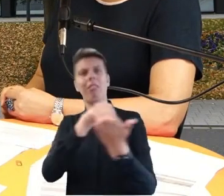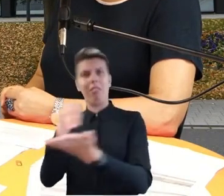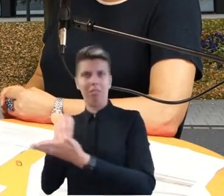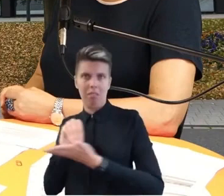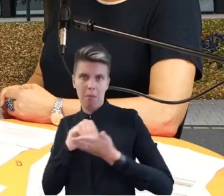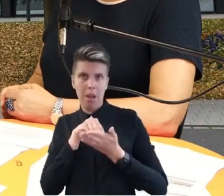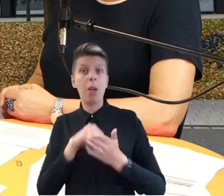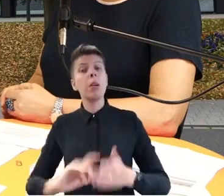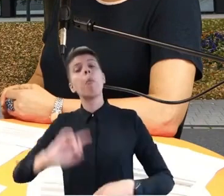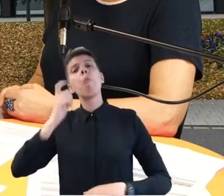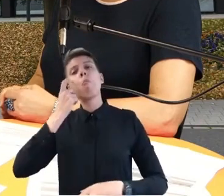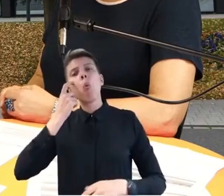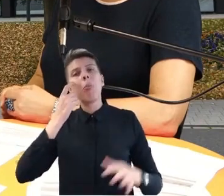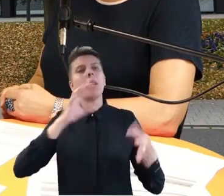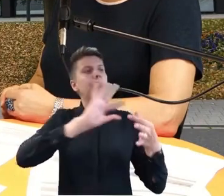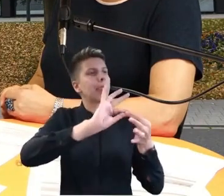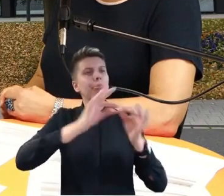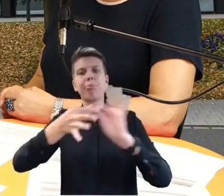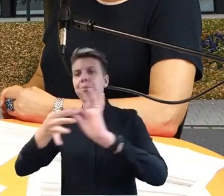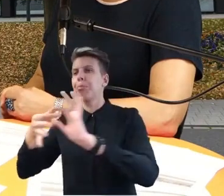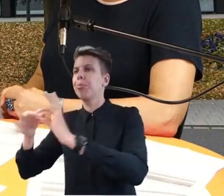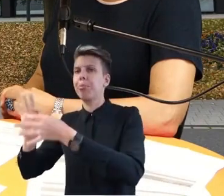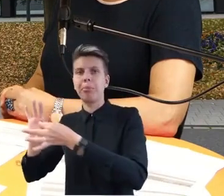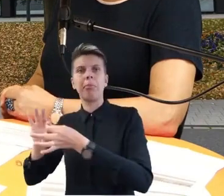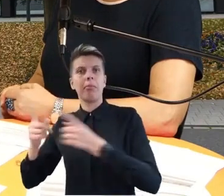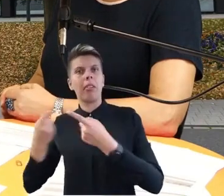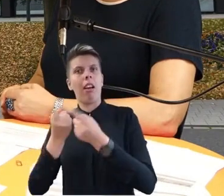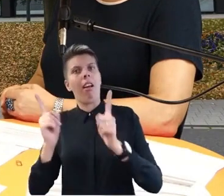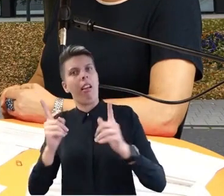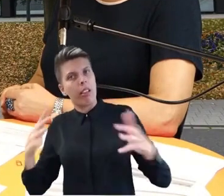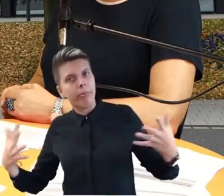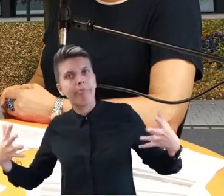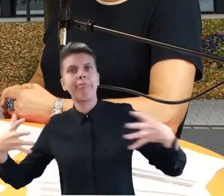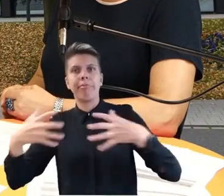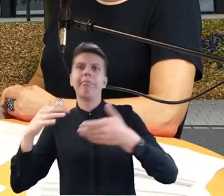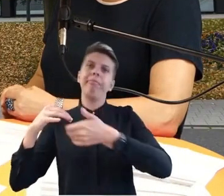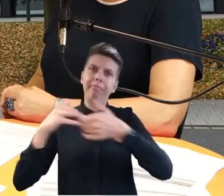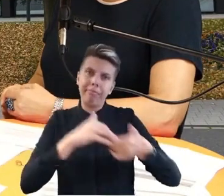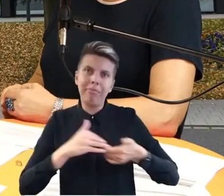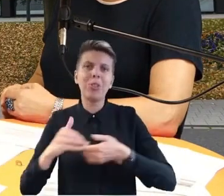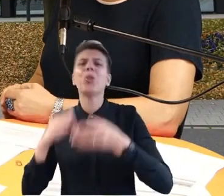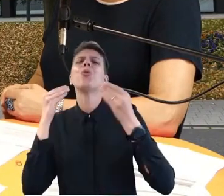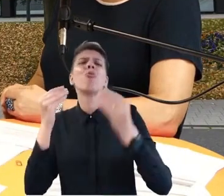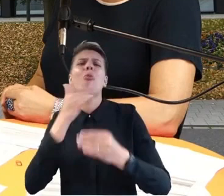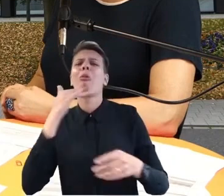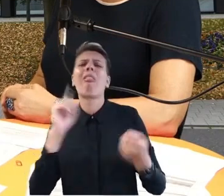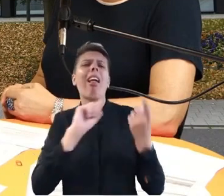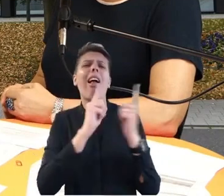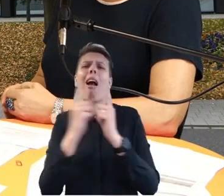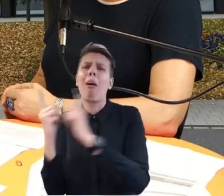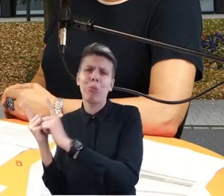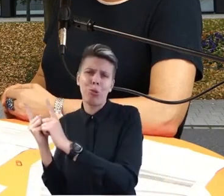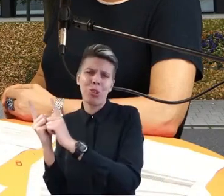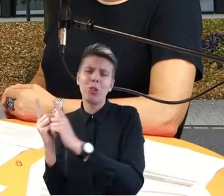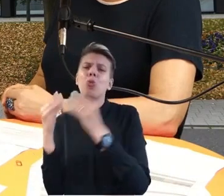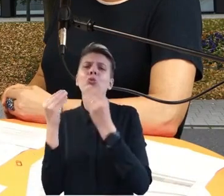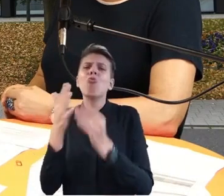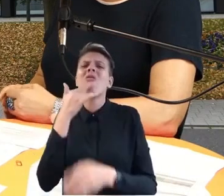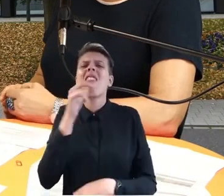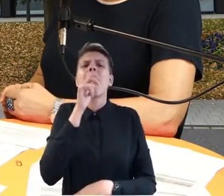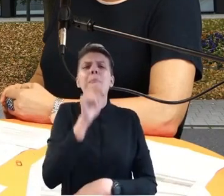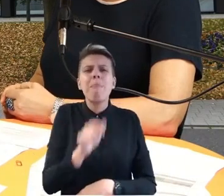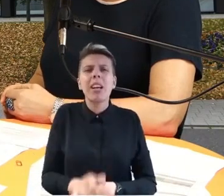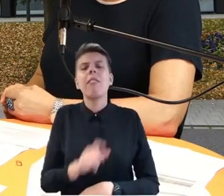und versuchen das was heute schon mehrfach thema war also diese abkürzung für diese begriffe sozusagen